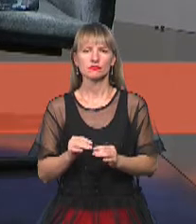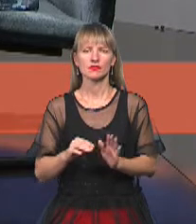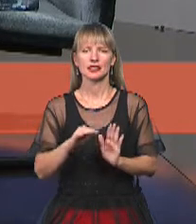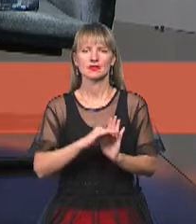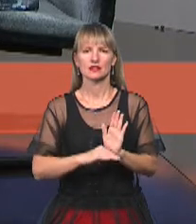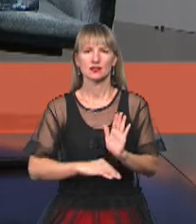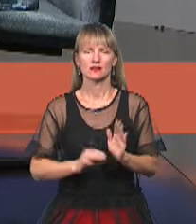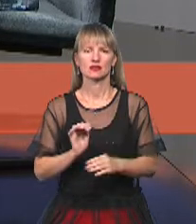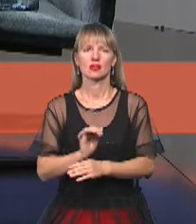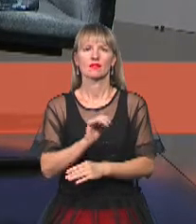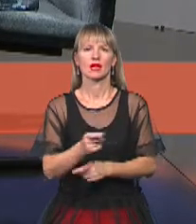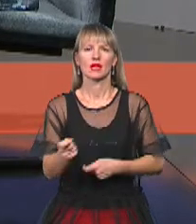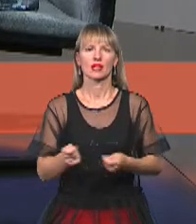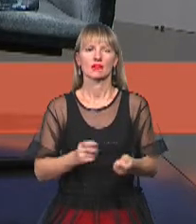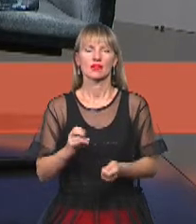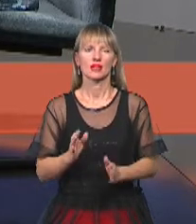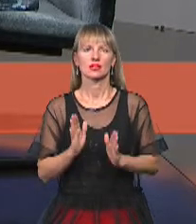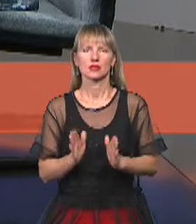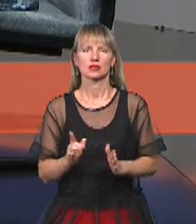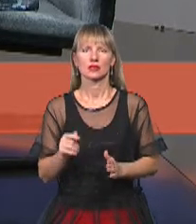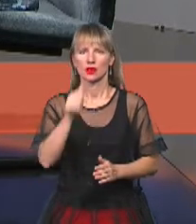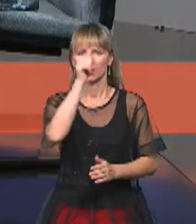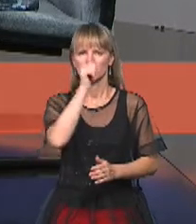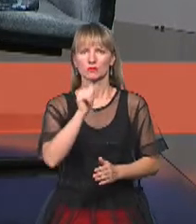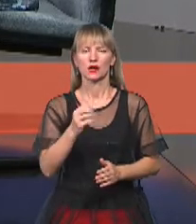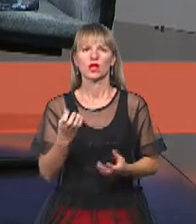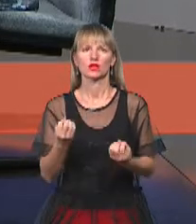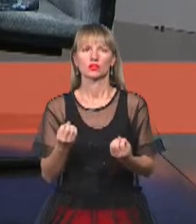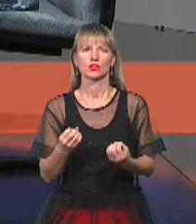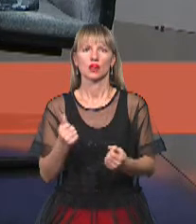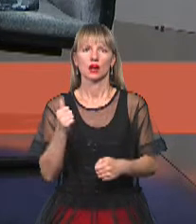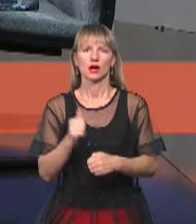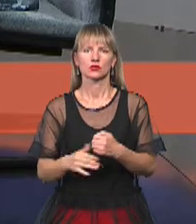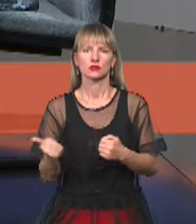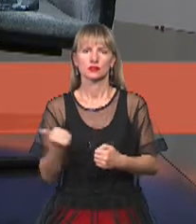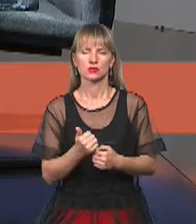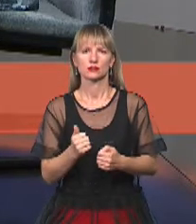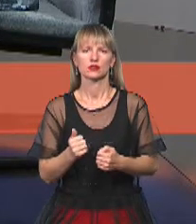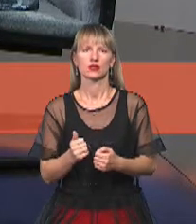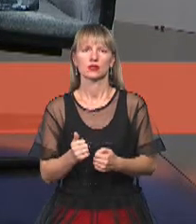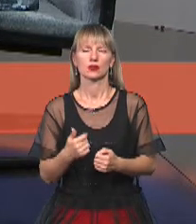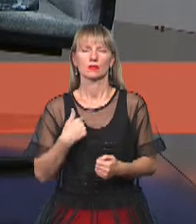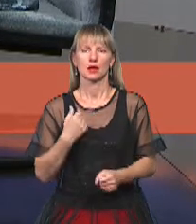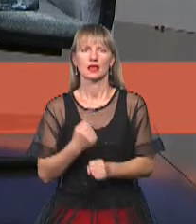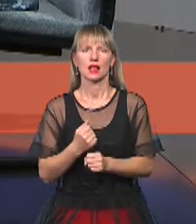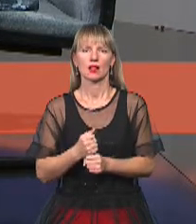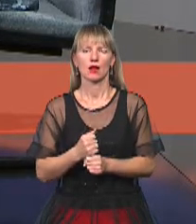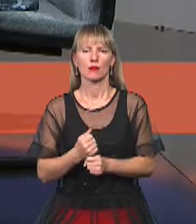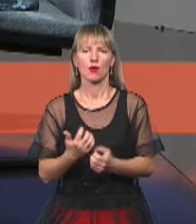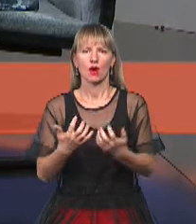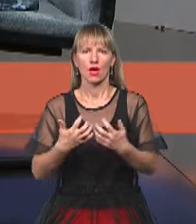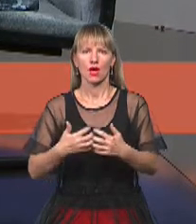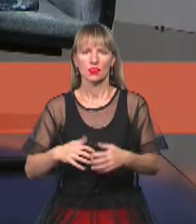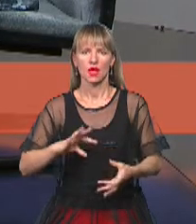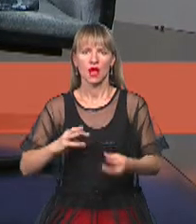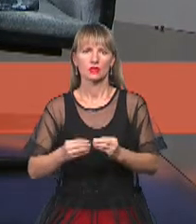Звітність надіслана керівництву не тільки щомісяця, а є ще й щотижня проводимо аналіз, що проходить, да,